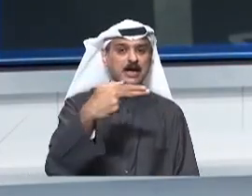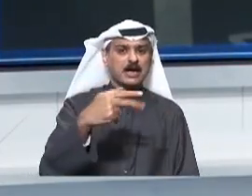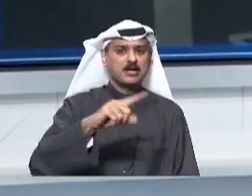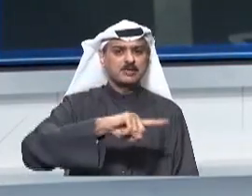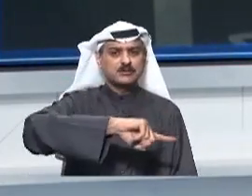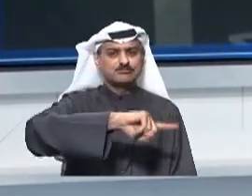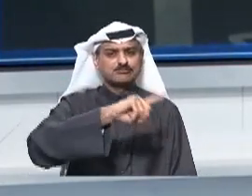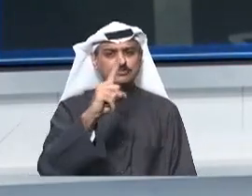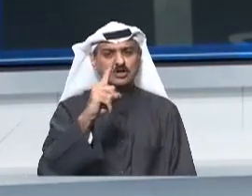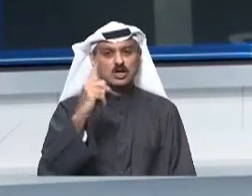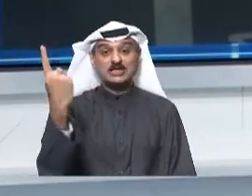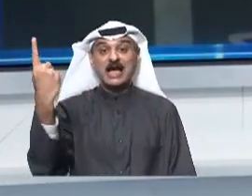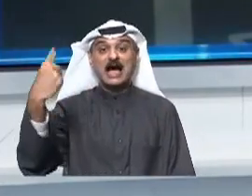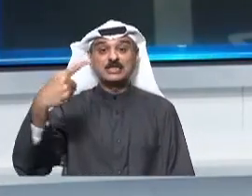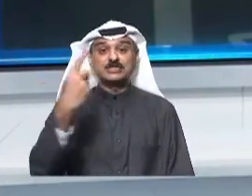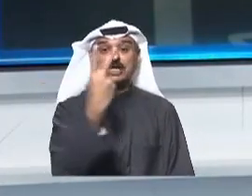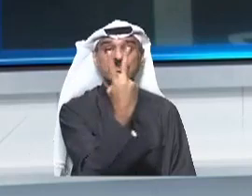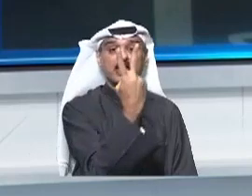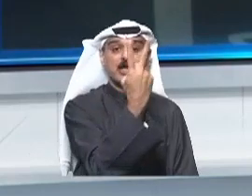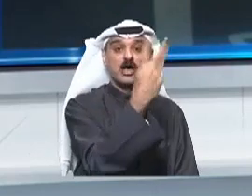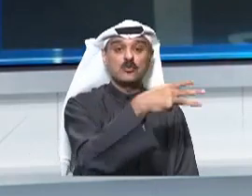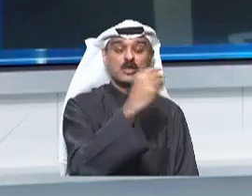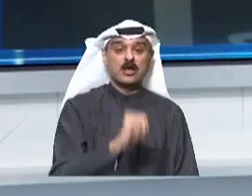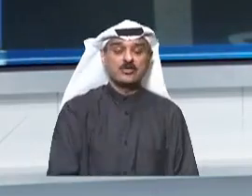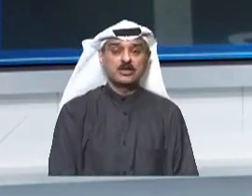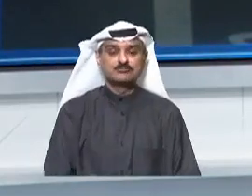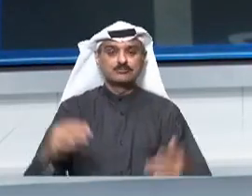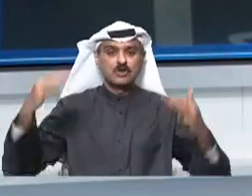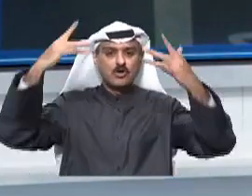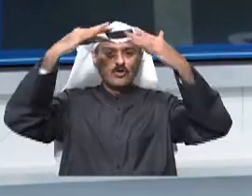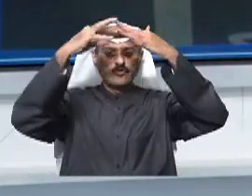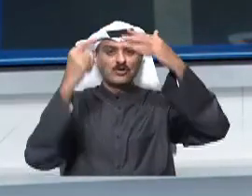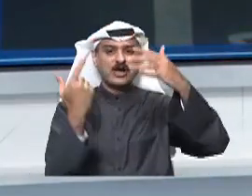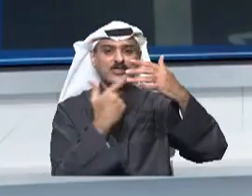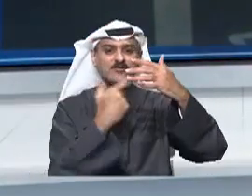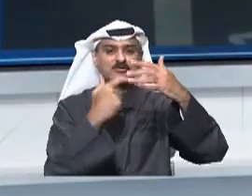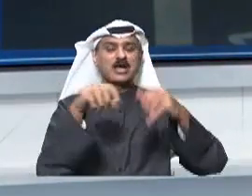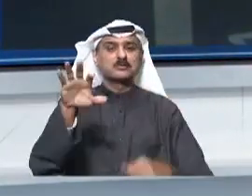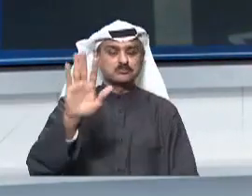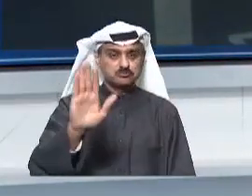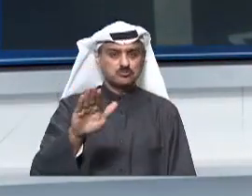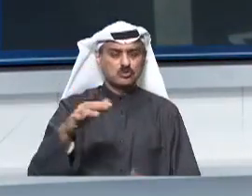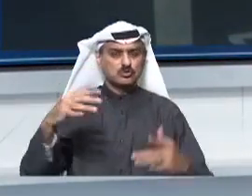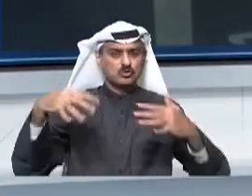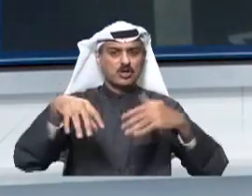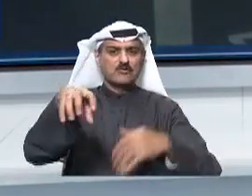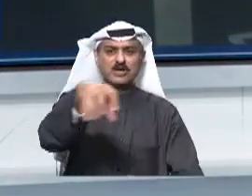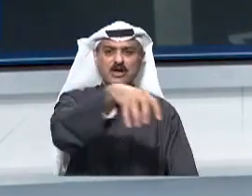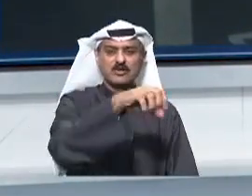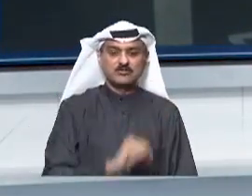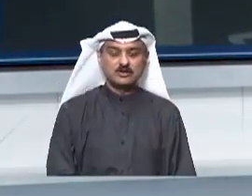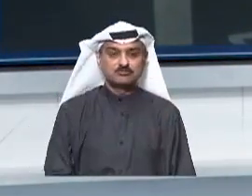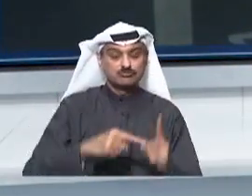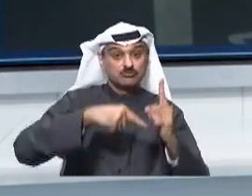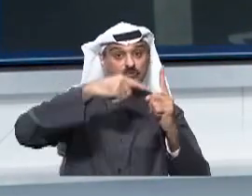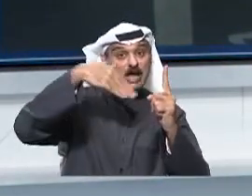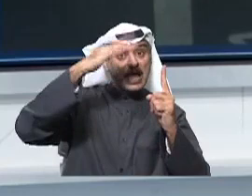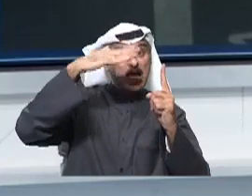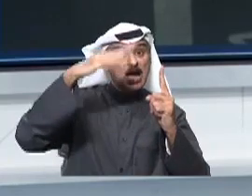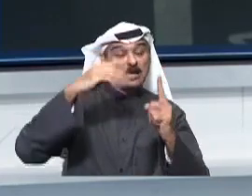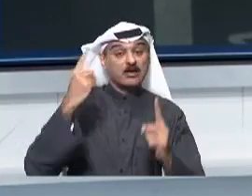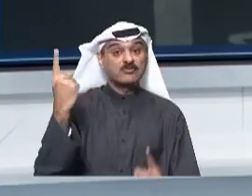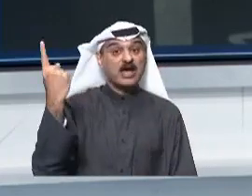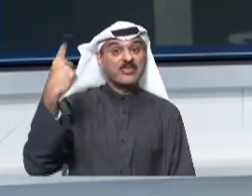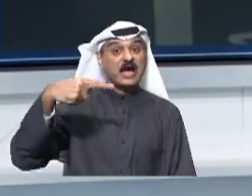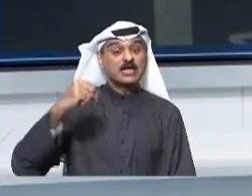إلى 32 كيلومتر بالساعة، وأيضا بعض السحب العالية تظهر على بعض المناطق، 22 متوقعة لأعلى حرارة، و10